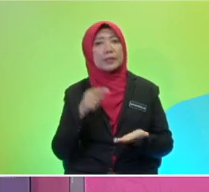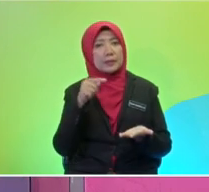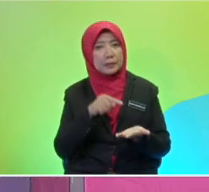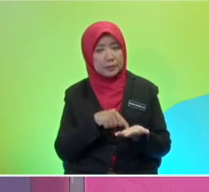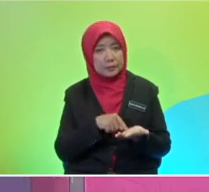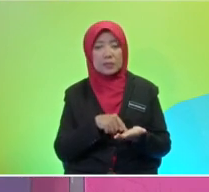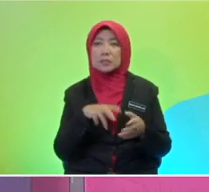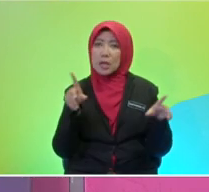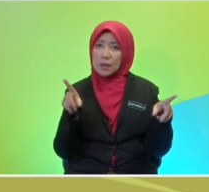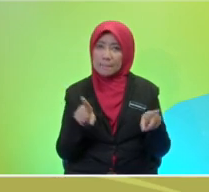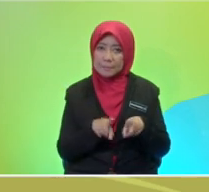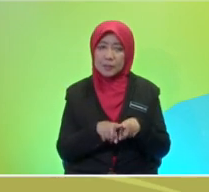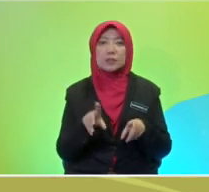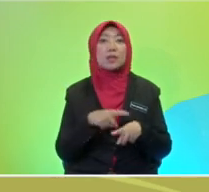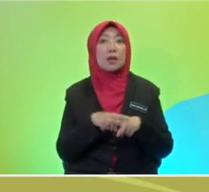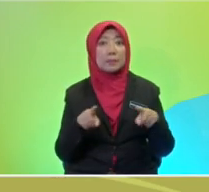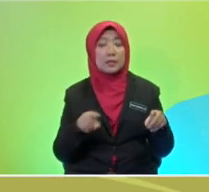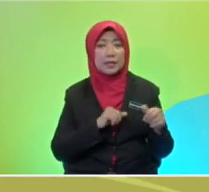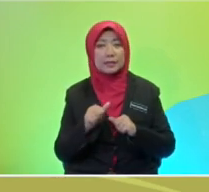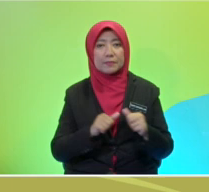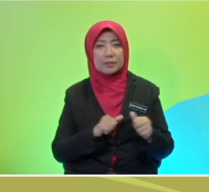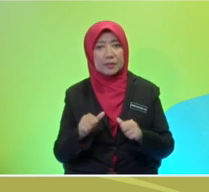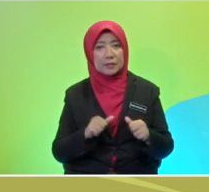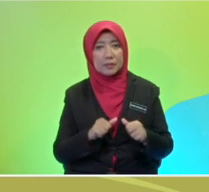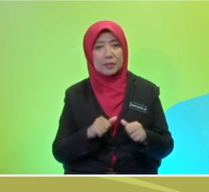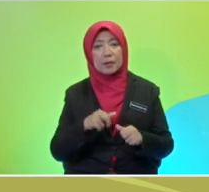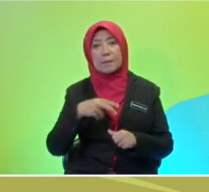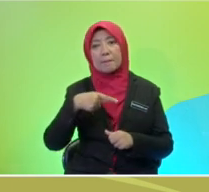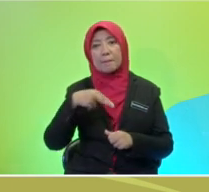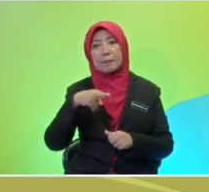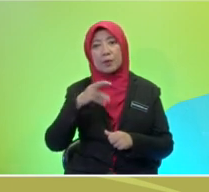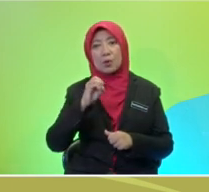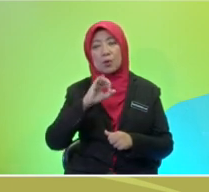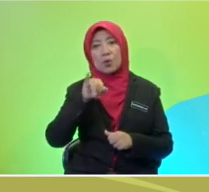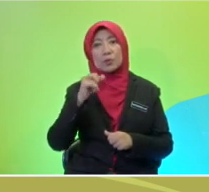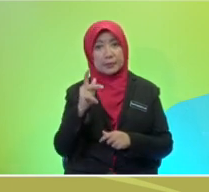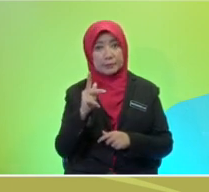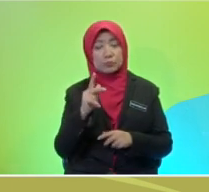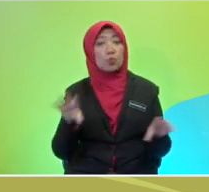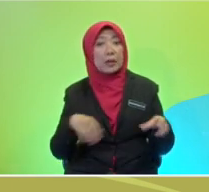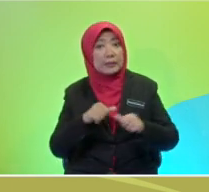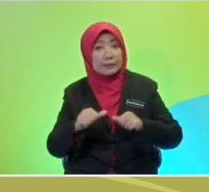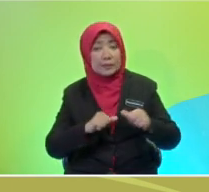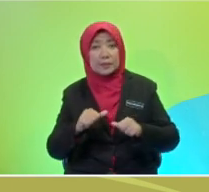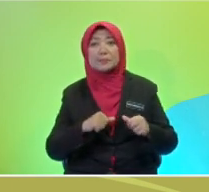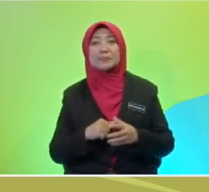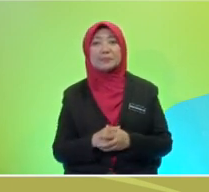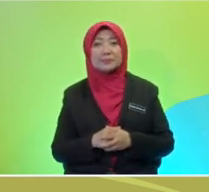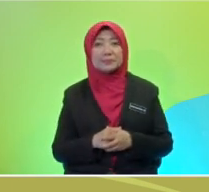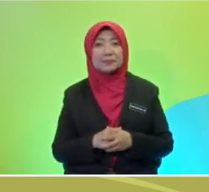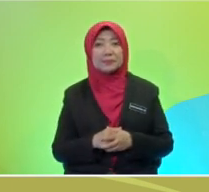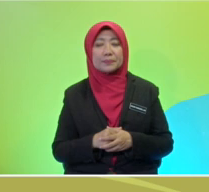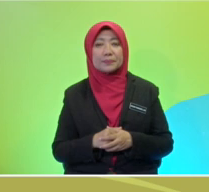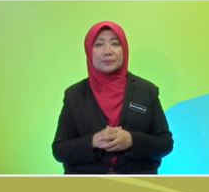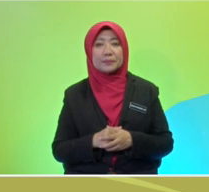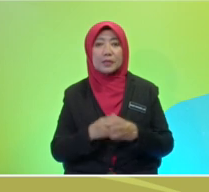pembelajaran yang sama tetapi activitynya adalah Project di dalam pembelajaran secara project